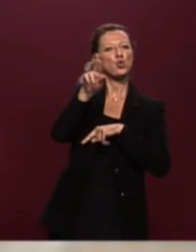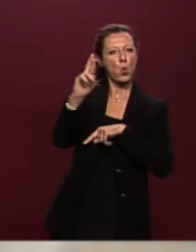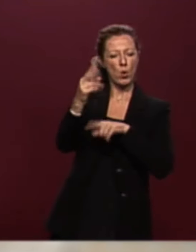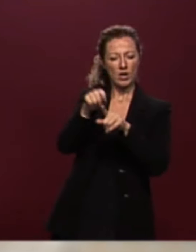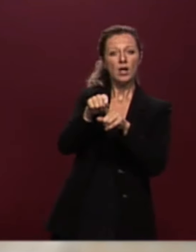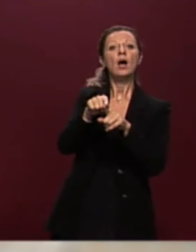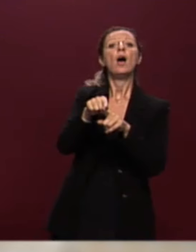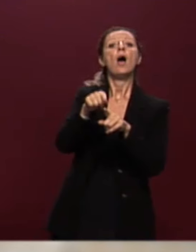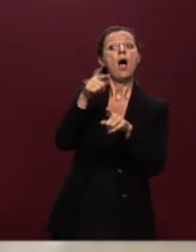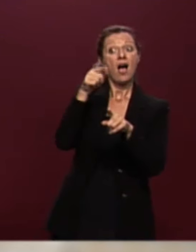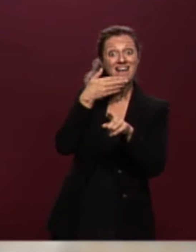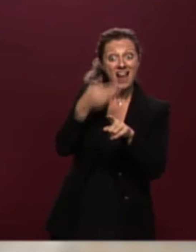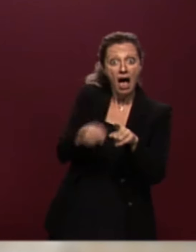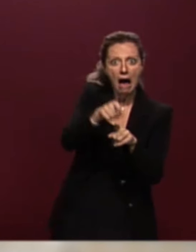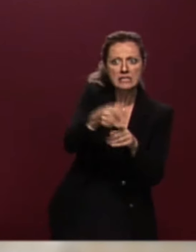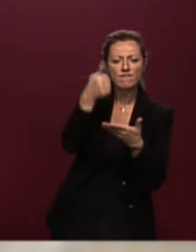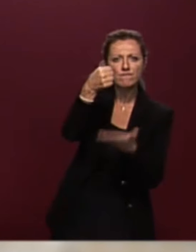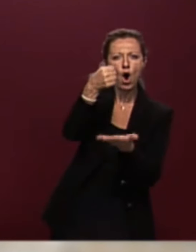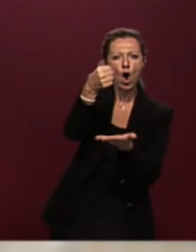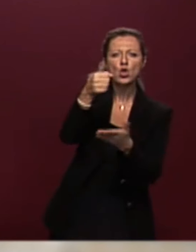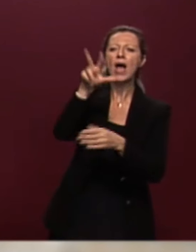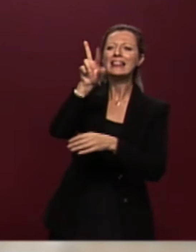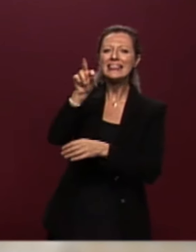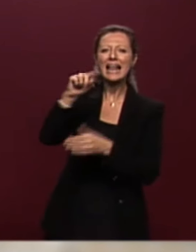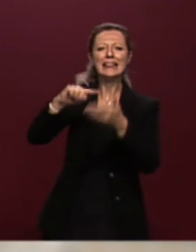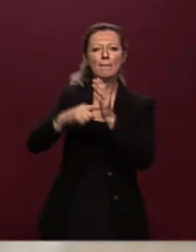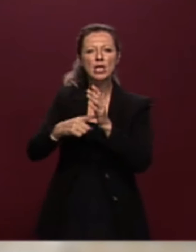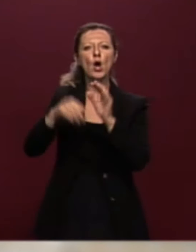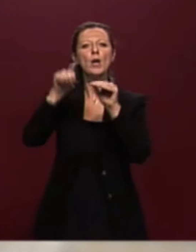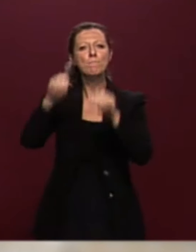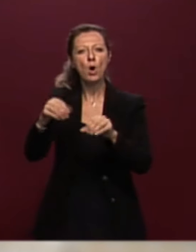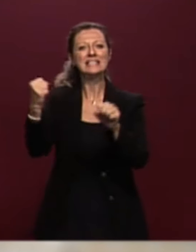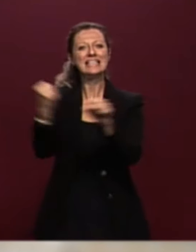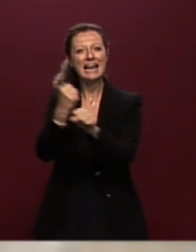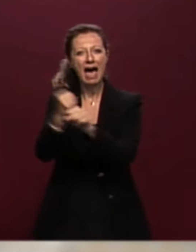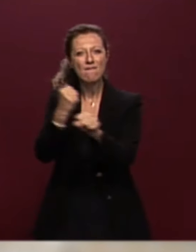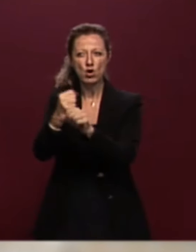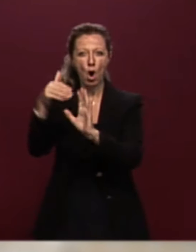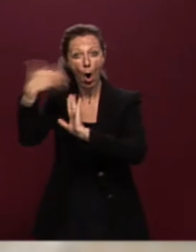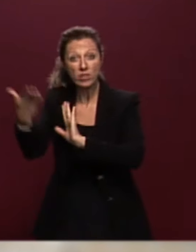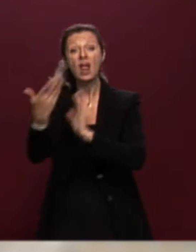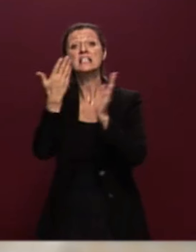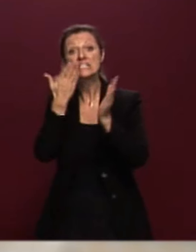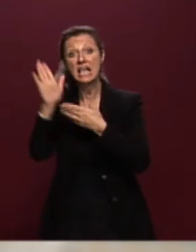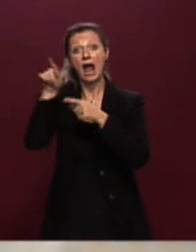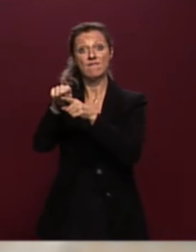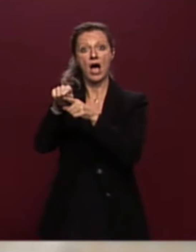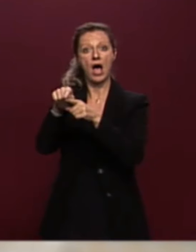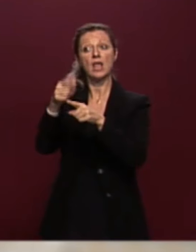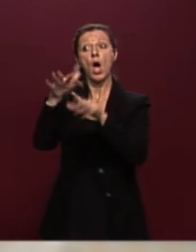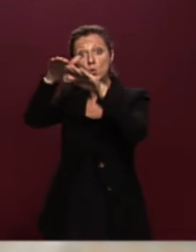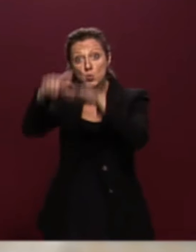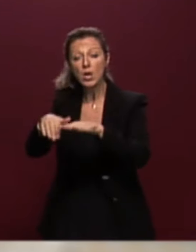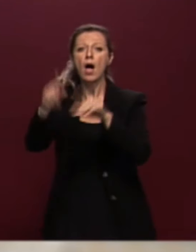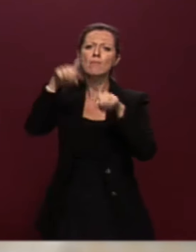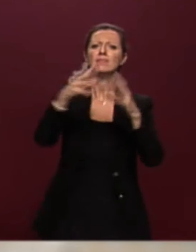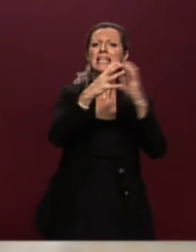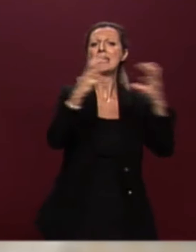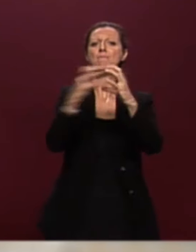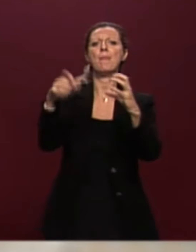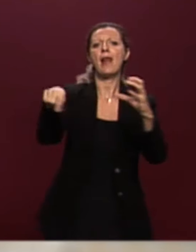che ha salvato più di 30 milioni di posti di lavoro e aiutato le